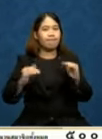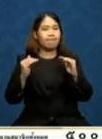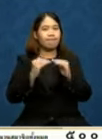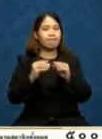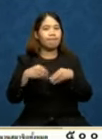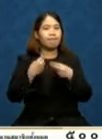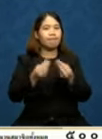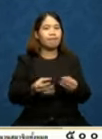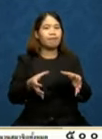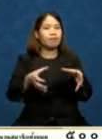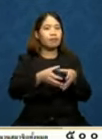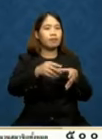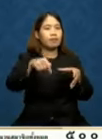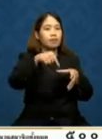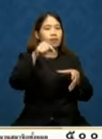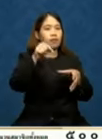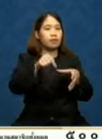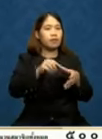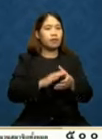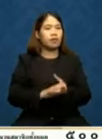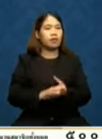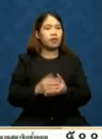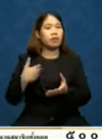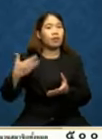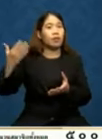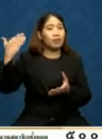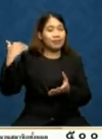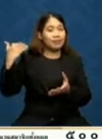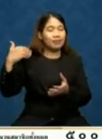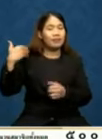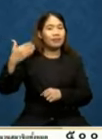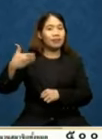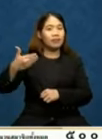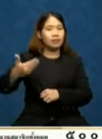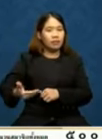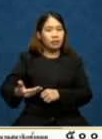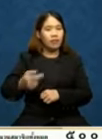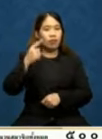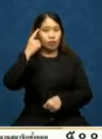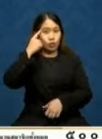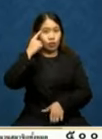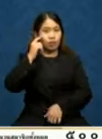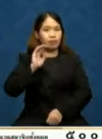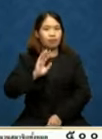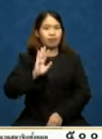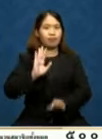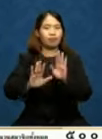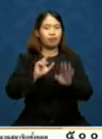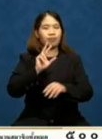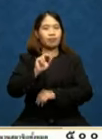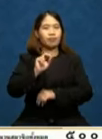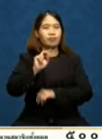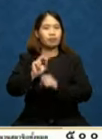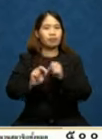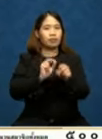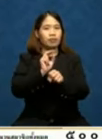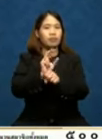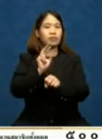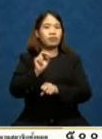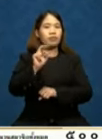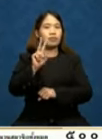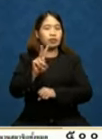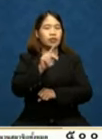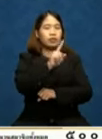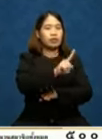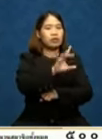กลุ่มอายุให้มากที่สุดเท่าที่เป็นไปได้จากวันนั้นครับจนถึงวันนี้เนี่ยทราบหรือเปล่าครับ32ปีแล้วนะครับมาแล้วที่เมืองไทยเนี่ยตั้งแต่